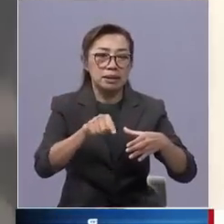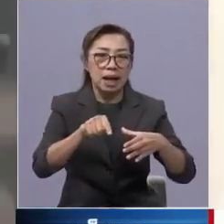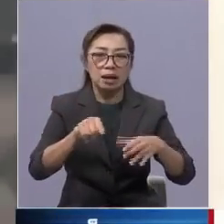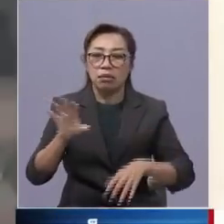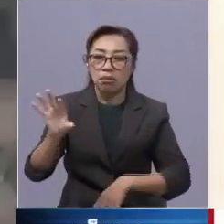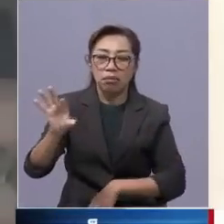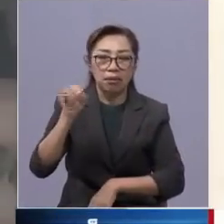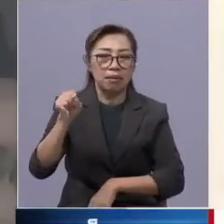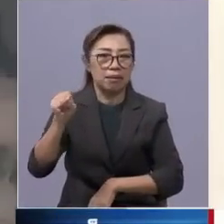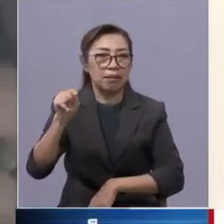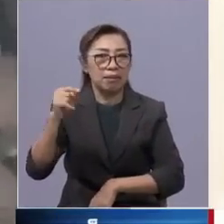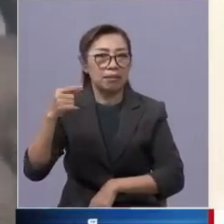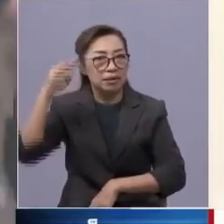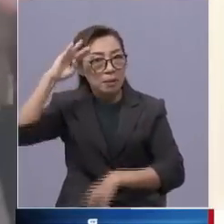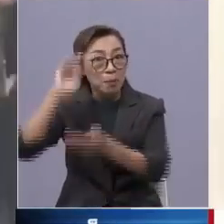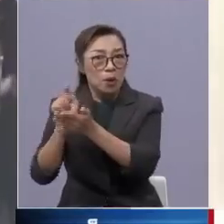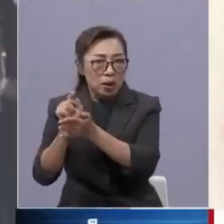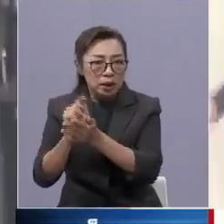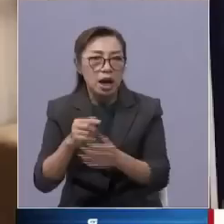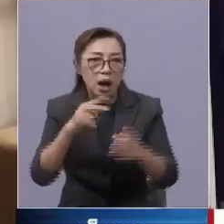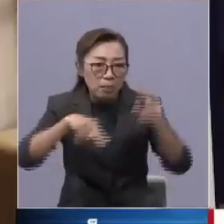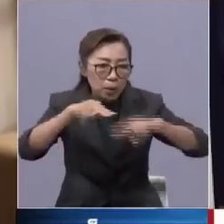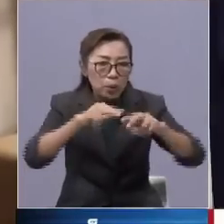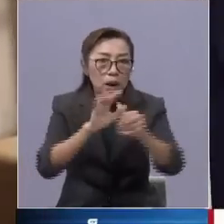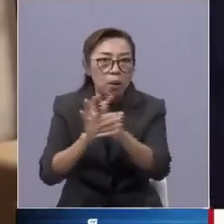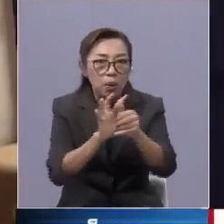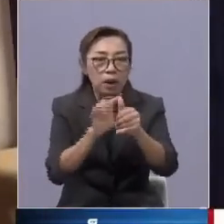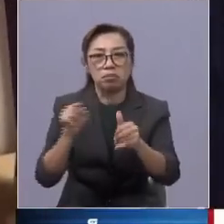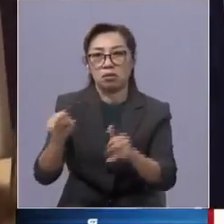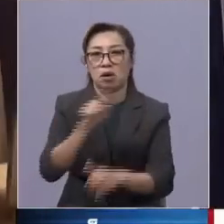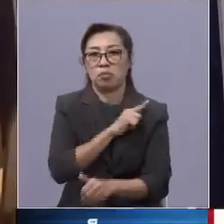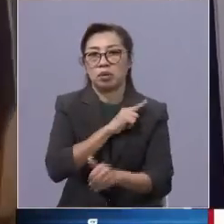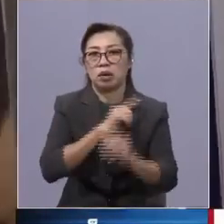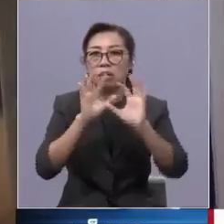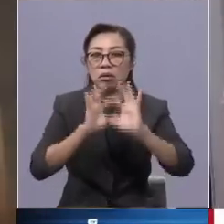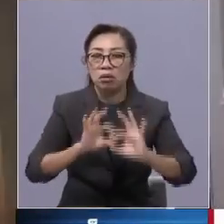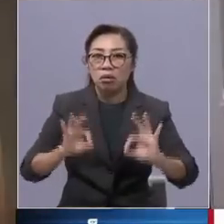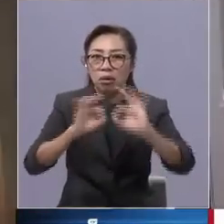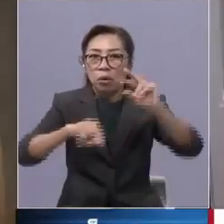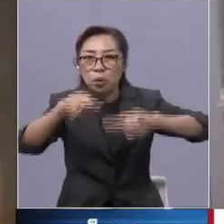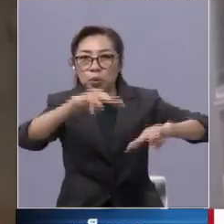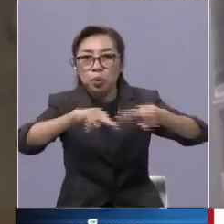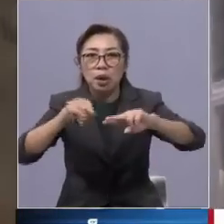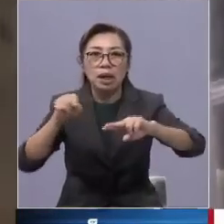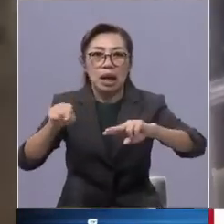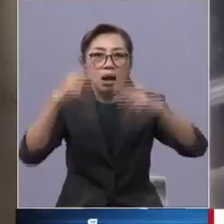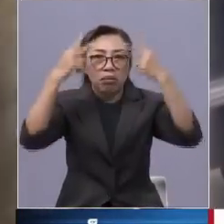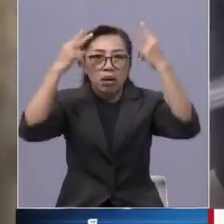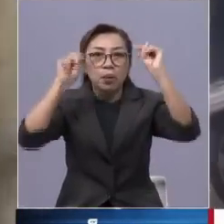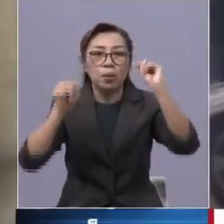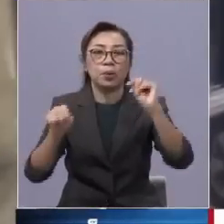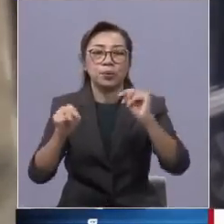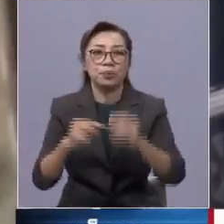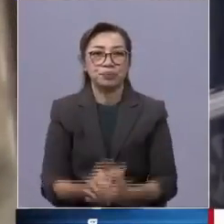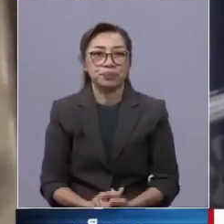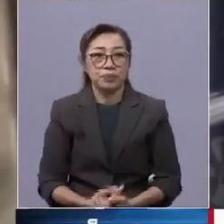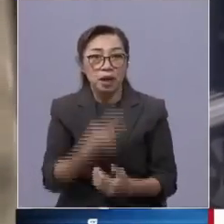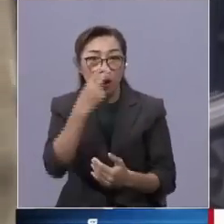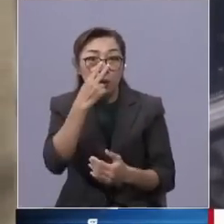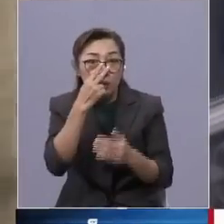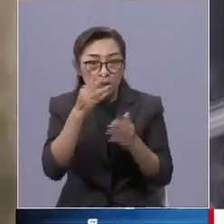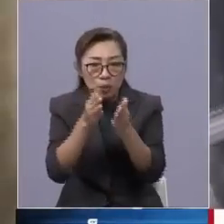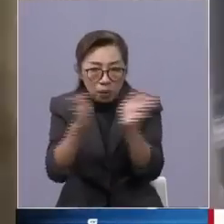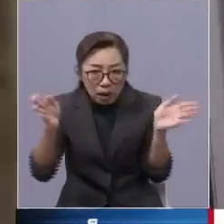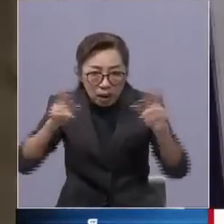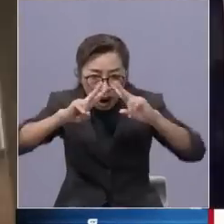ก็น่าสนใจว่าอันนี้เป็นภารกิจหนึ่งในการดูแลบุคคลสำคัญระดับประเทศอันดับหนึ่งอย่างนายกรัฐมนตรีด้วยครับ ก็ขยายภาพให้เห็นชั